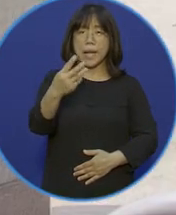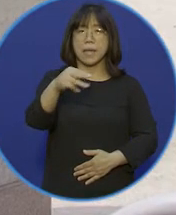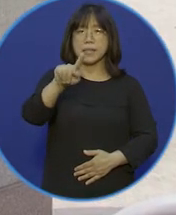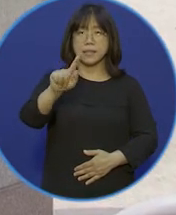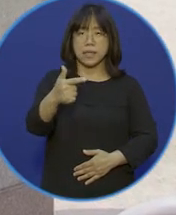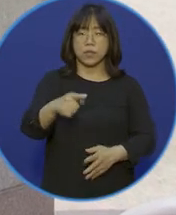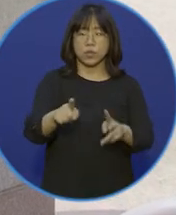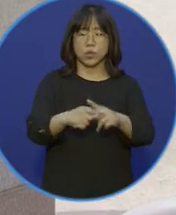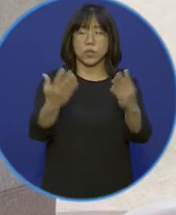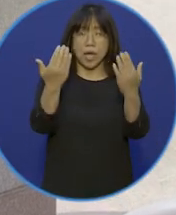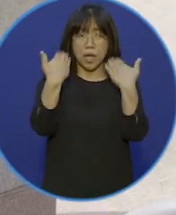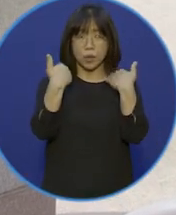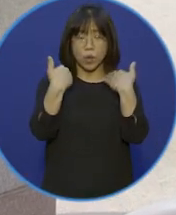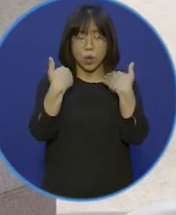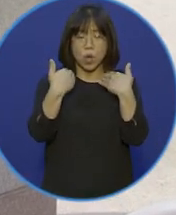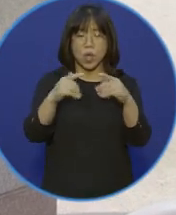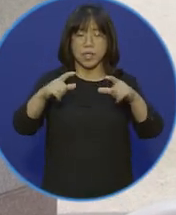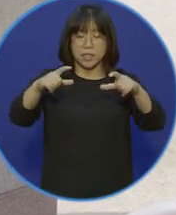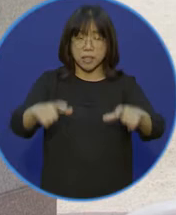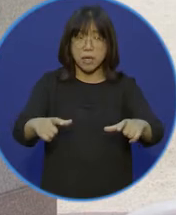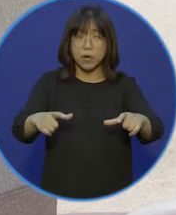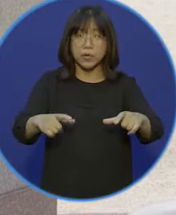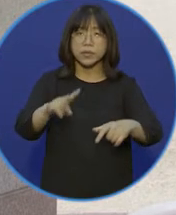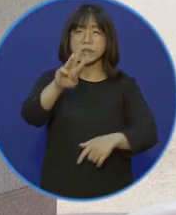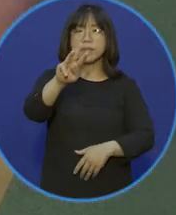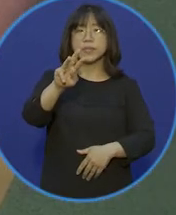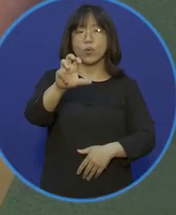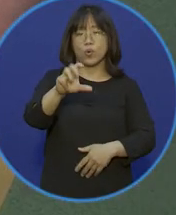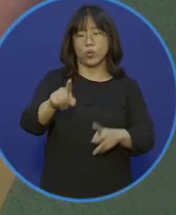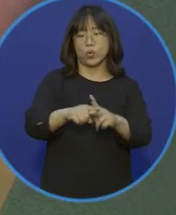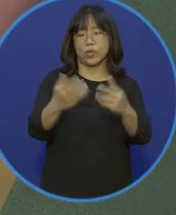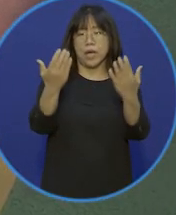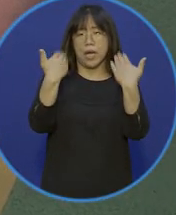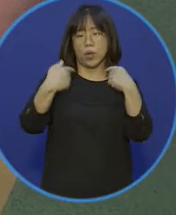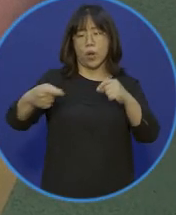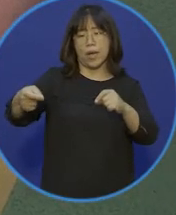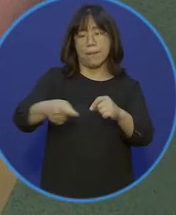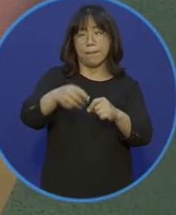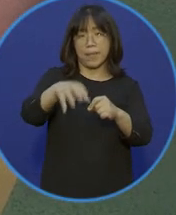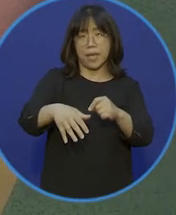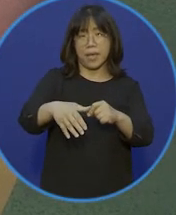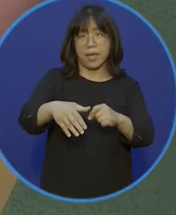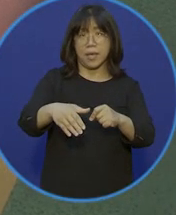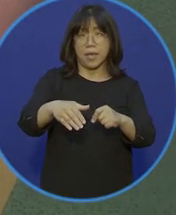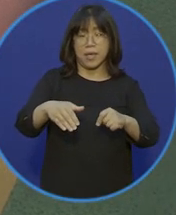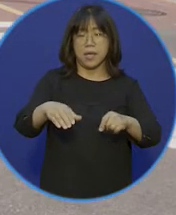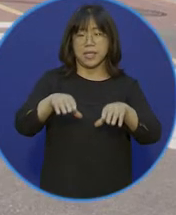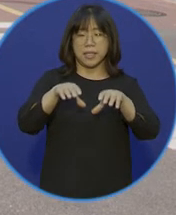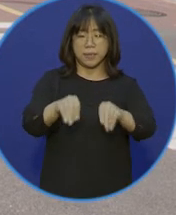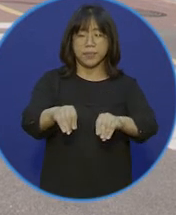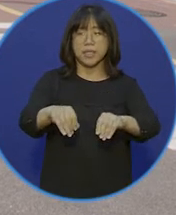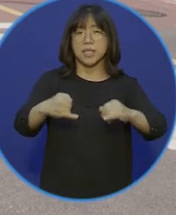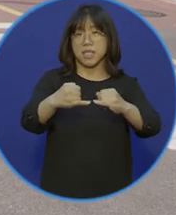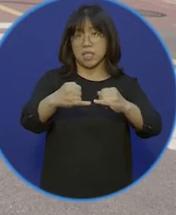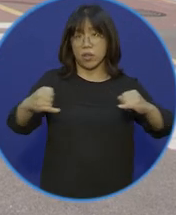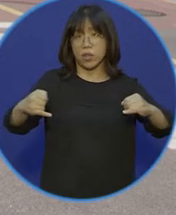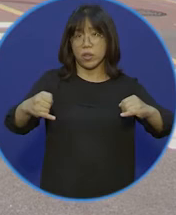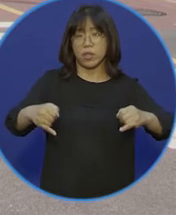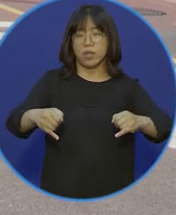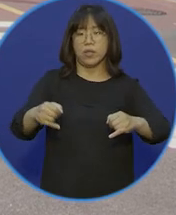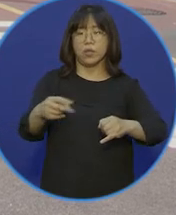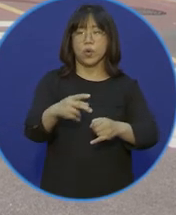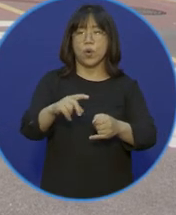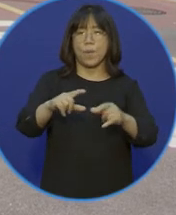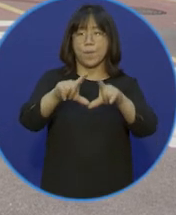등 지역 내 35개 모든 초등학교 정문 앞에 주정차 금지선과 표지판을 설치하고